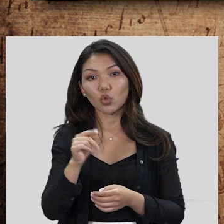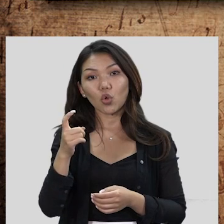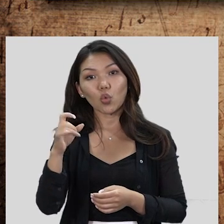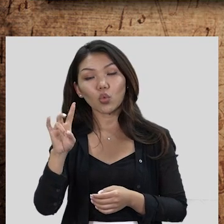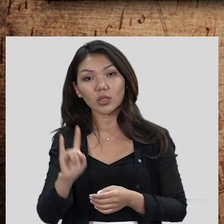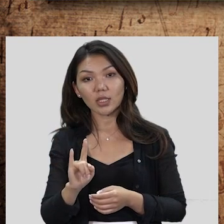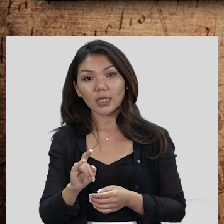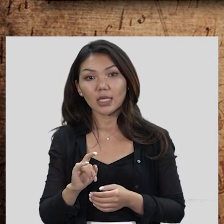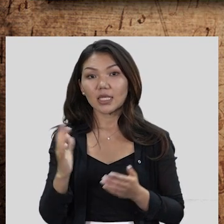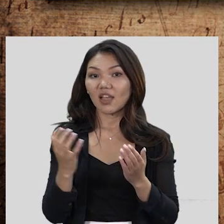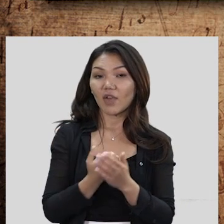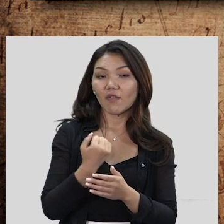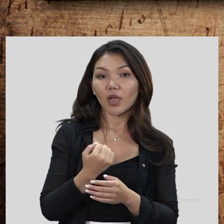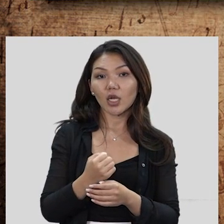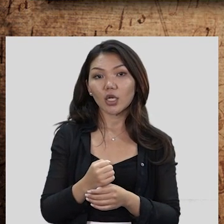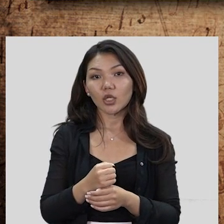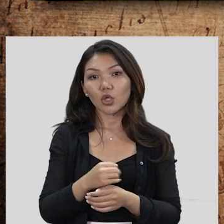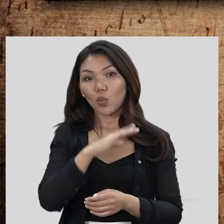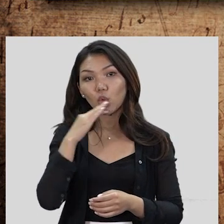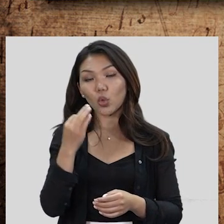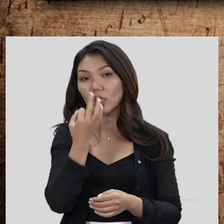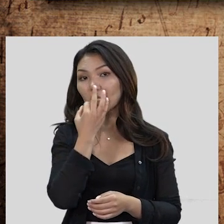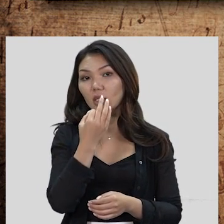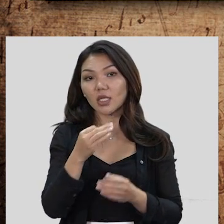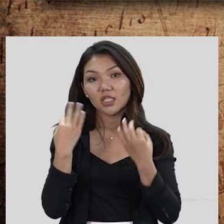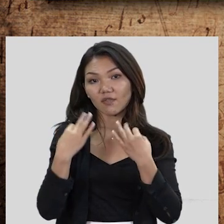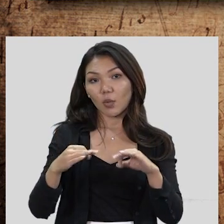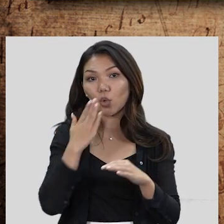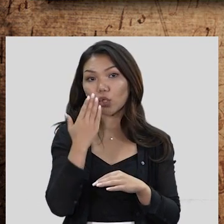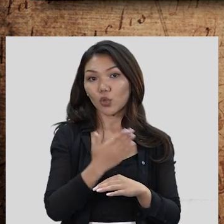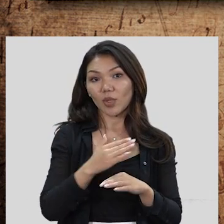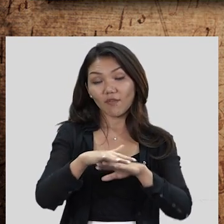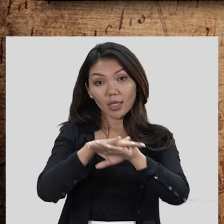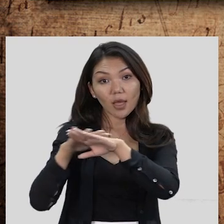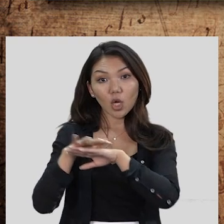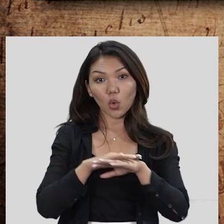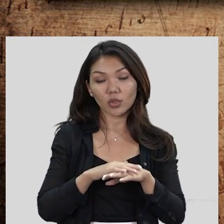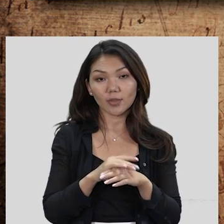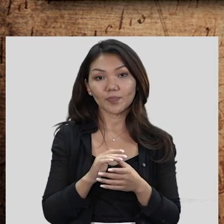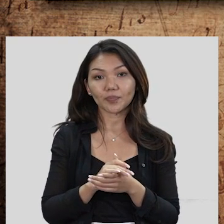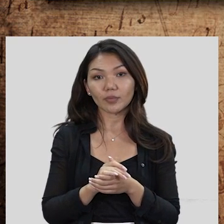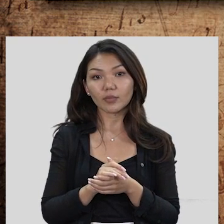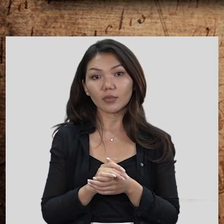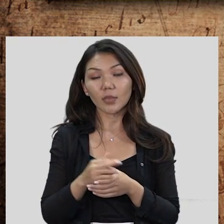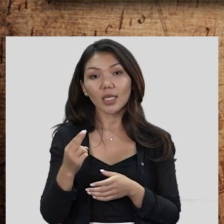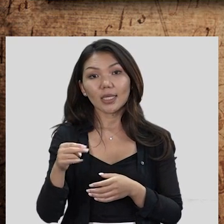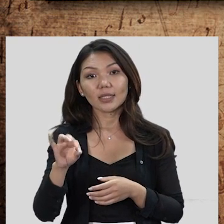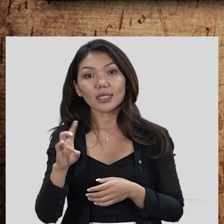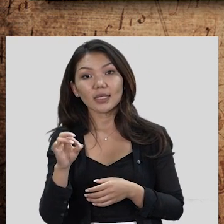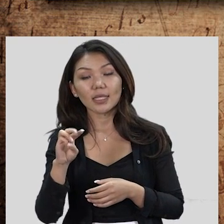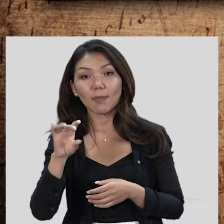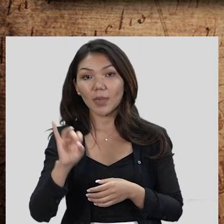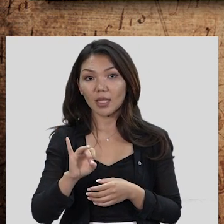не один ли нам и другие свободолюбивые племена историки сумели доказать что ген гулями и китайцы назвали древних кыргызов